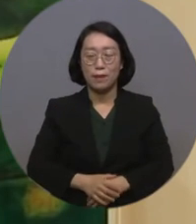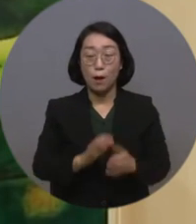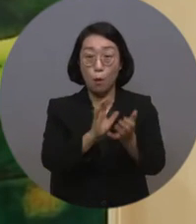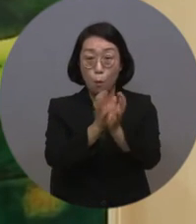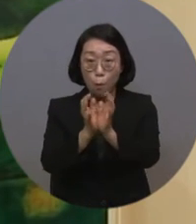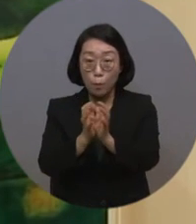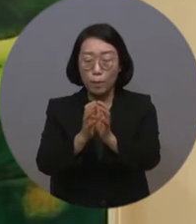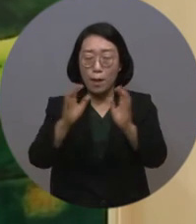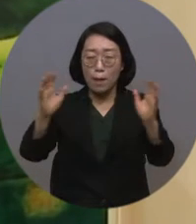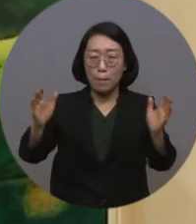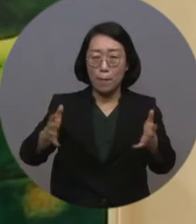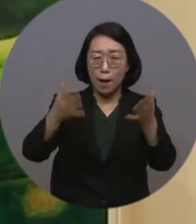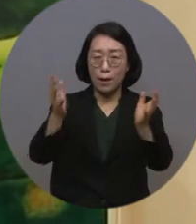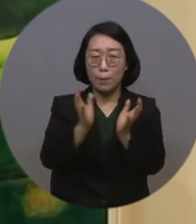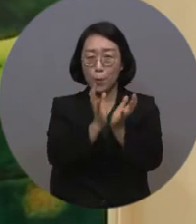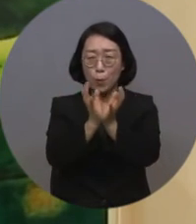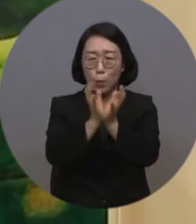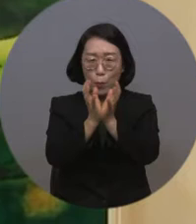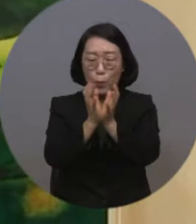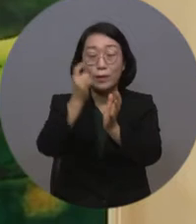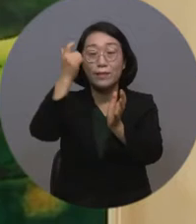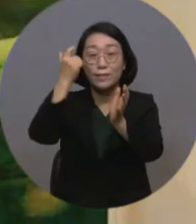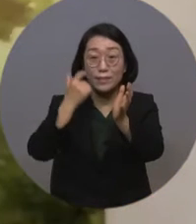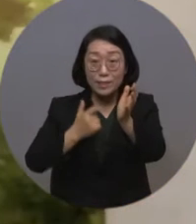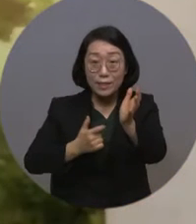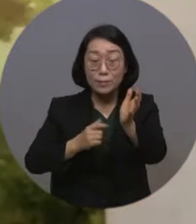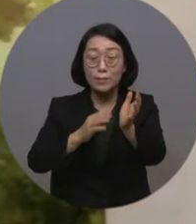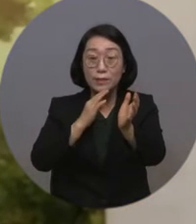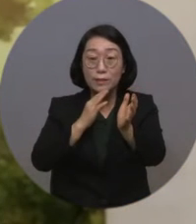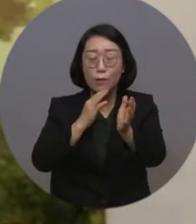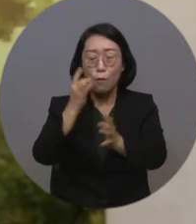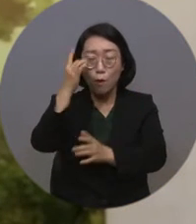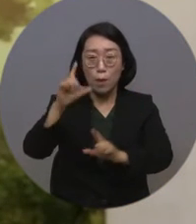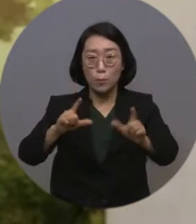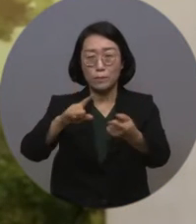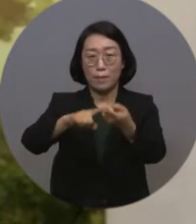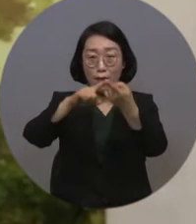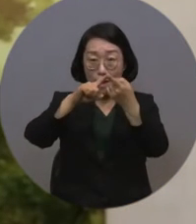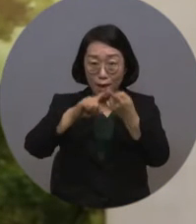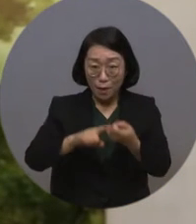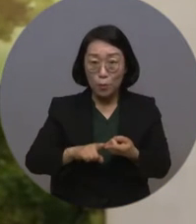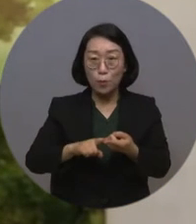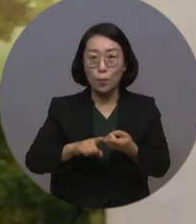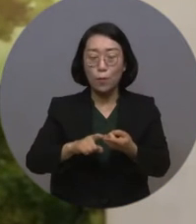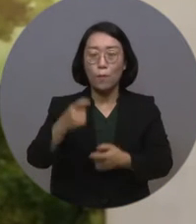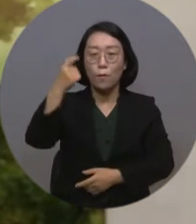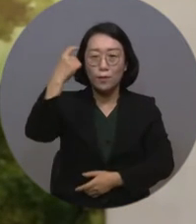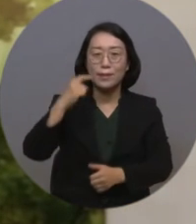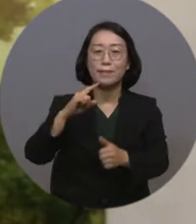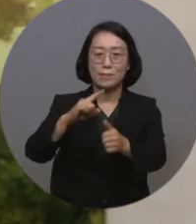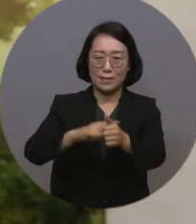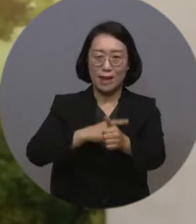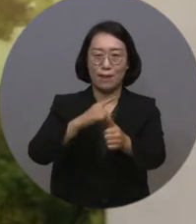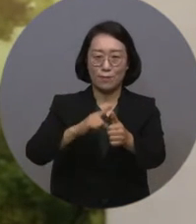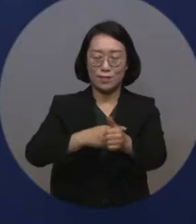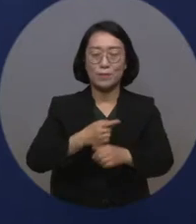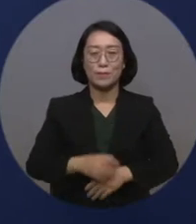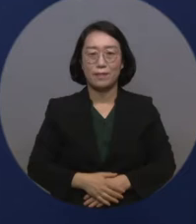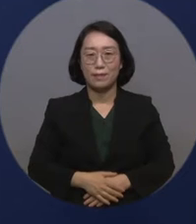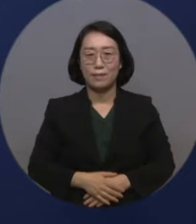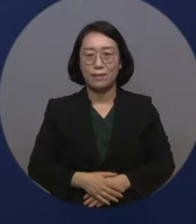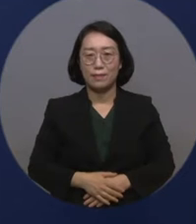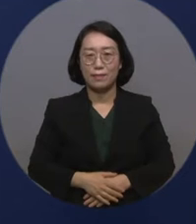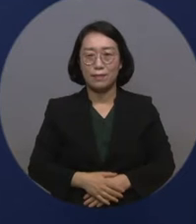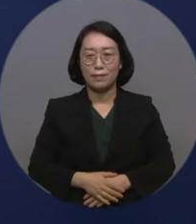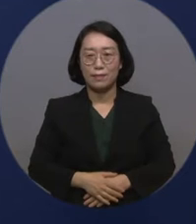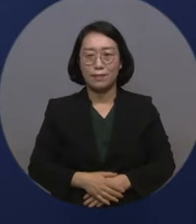꽃이 바람에 흔들리거나 날아가는 자태는 원래의 모습 그대로인 것처럼 자연스럽습니다.